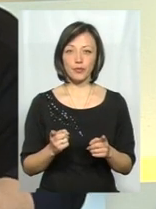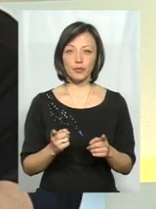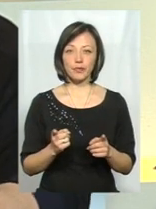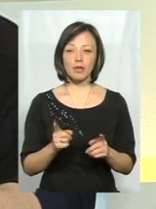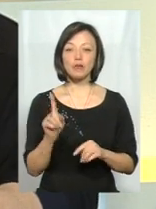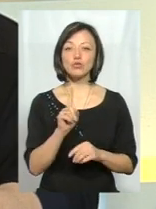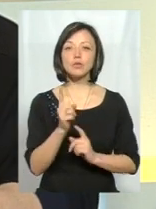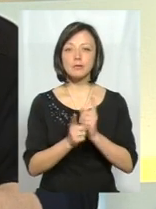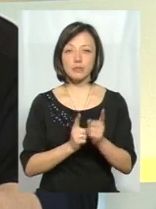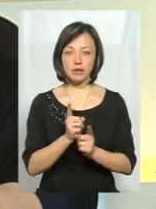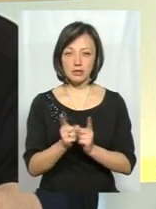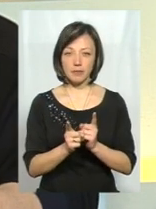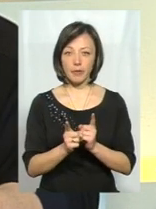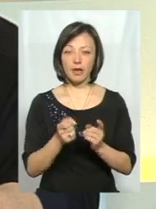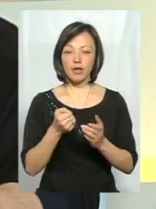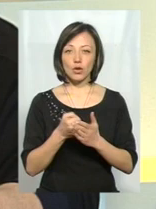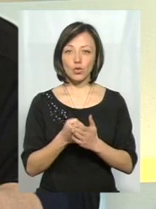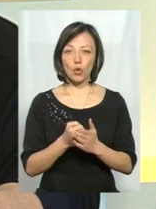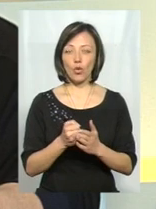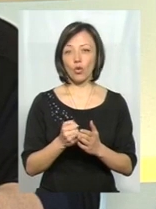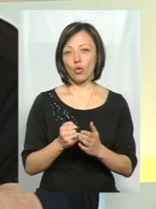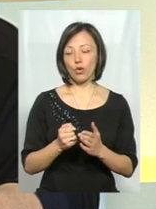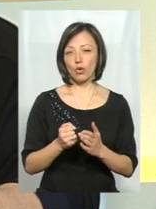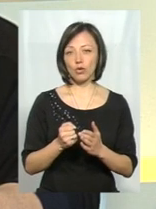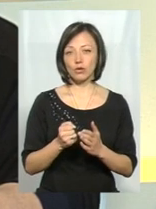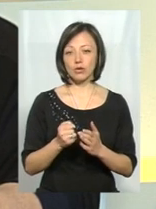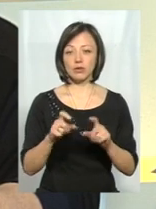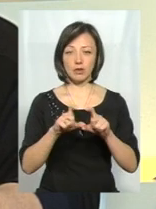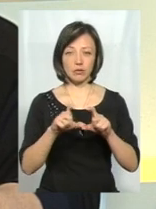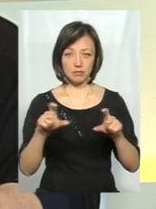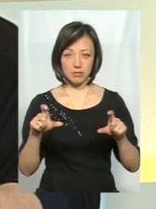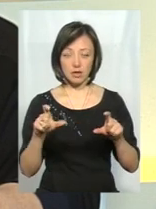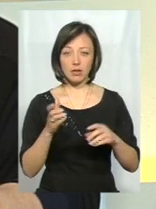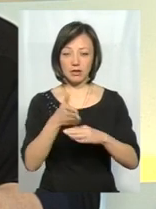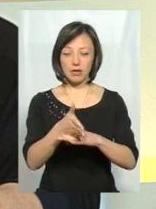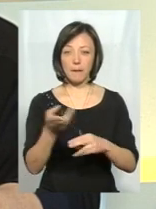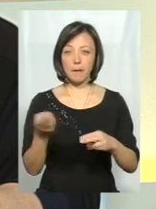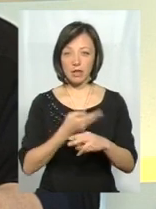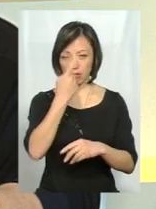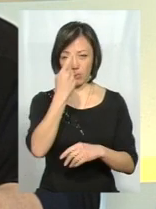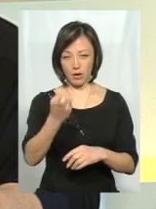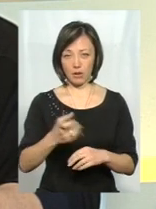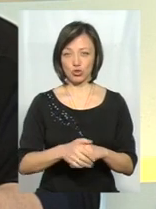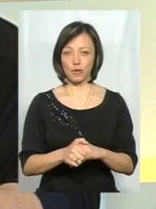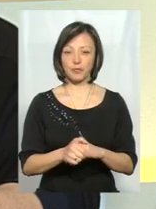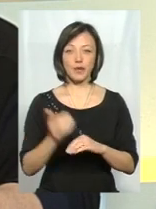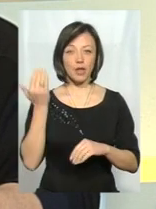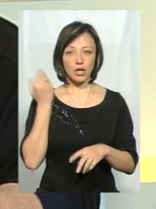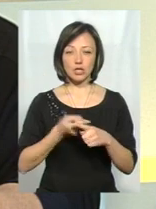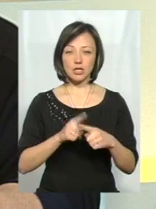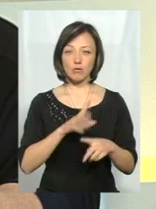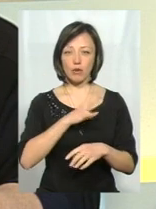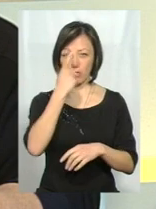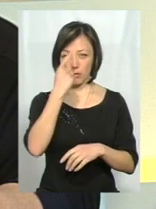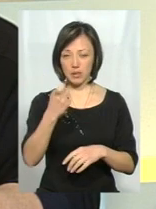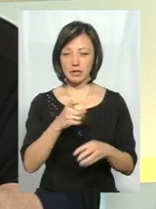що зміниться? До суб'єкта господарювання будемо йти тепер без попередження. Раніше це було